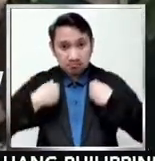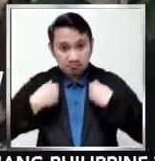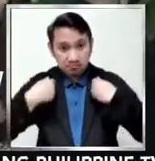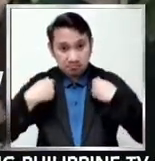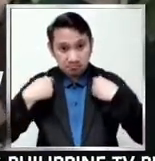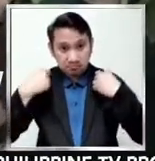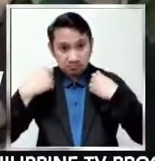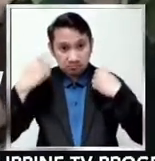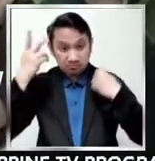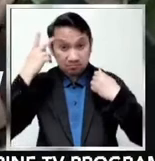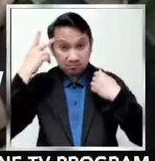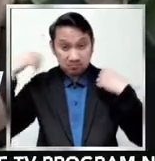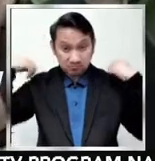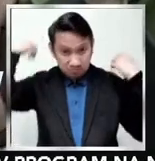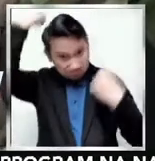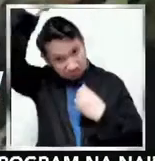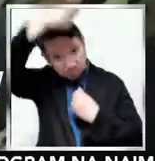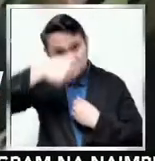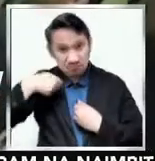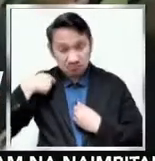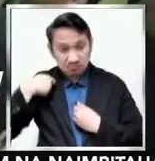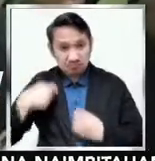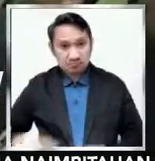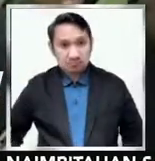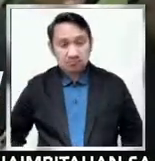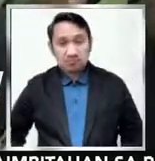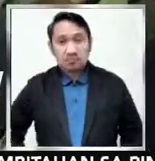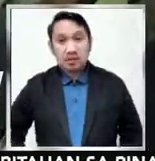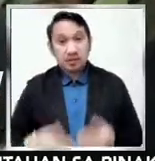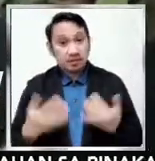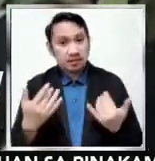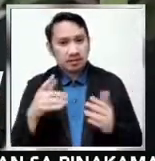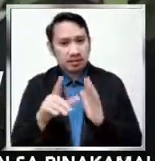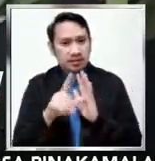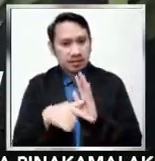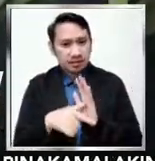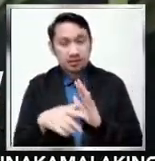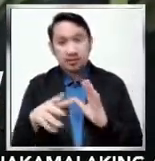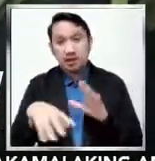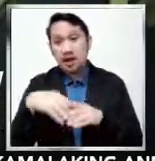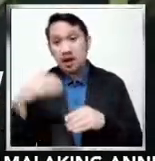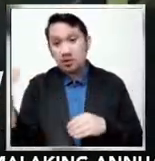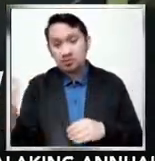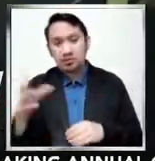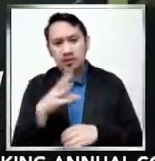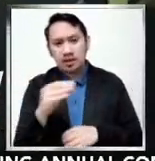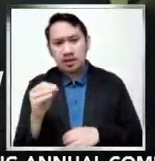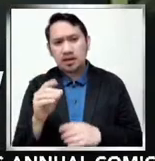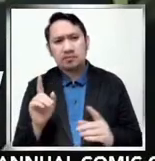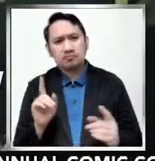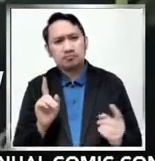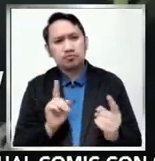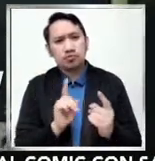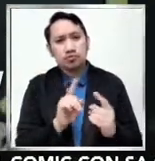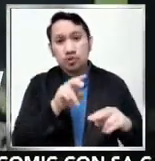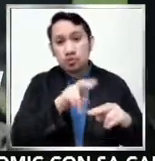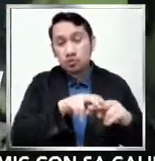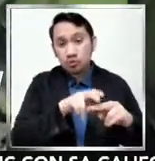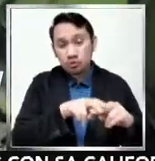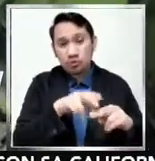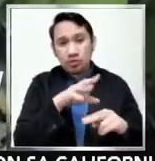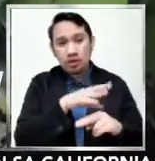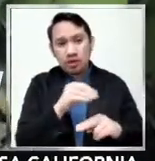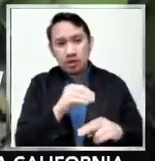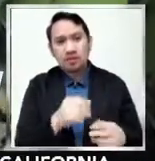Malinaw, Pasig. Ilang sandali pa, lumabas ang lalaking nakatuwalya, nilapitan ang nakaupong lalaki, saka makailang beses